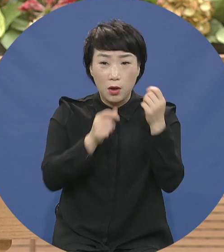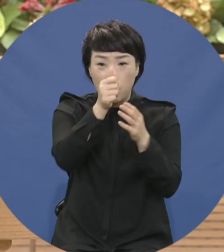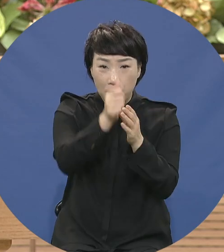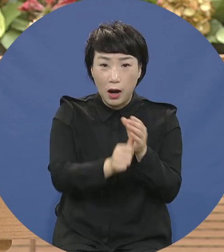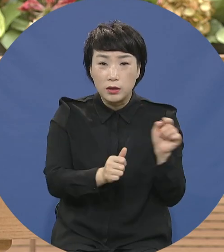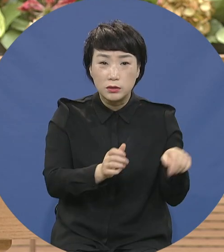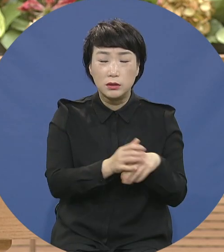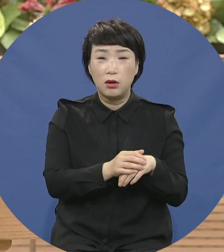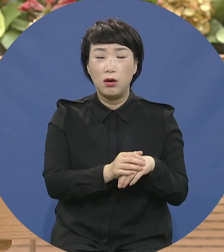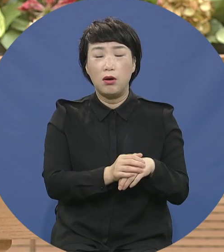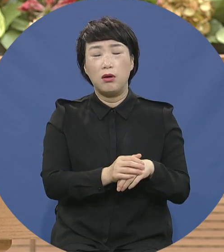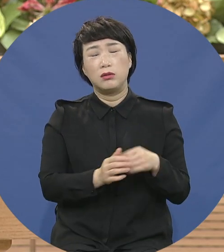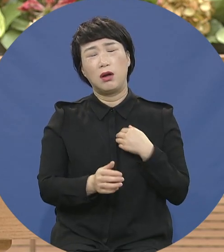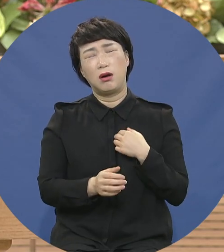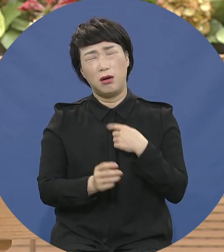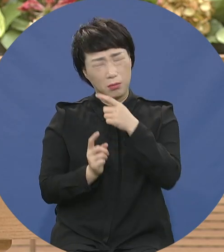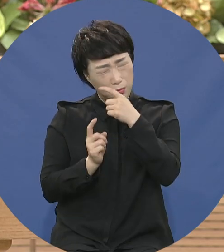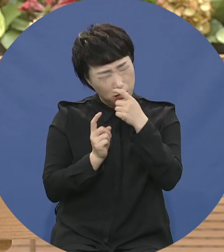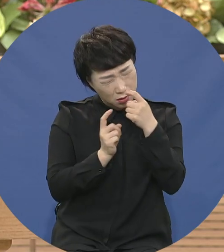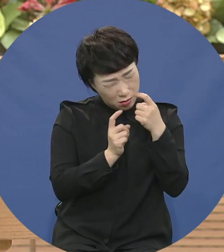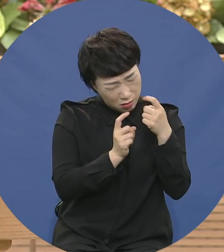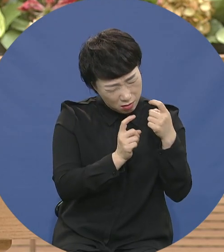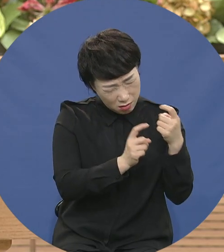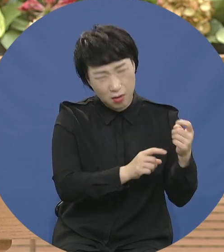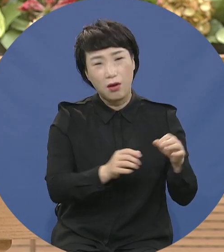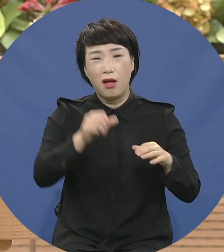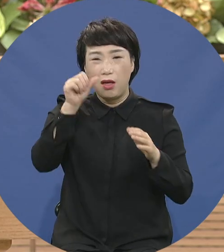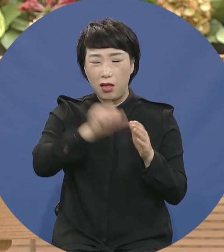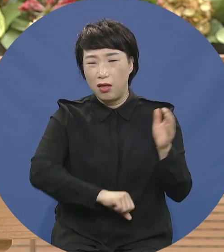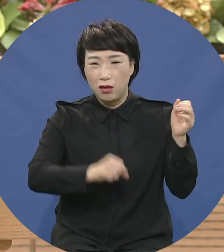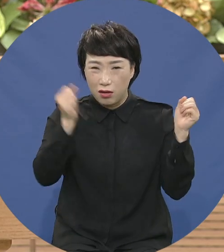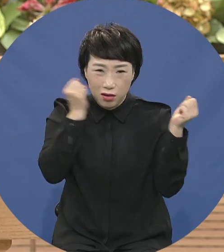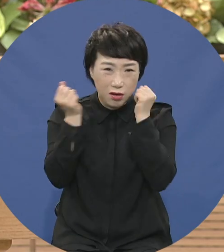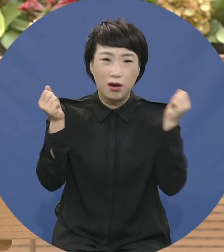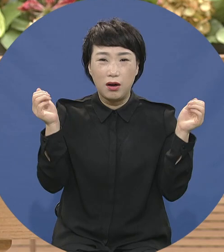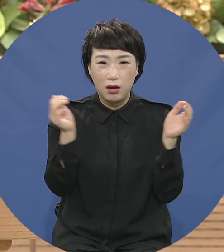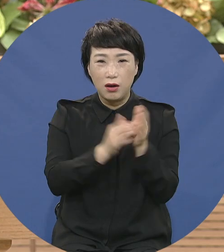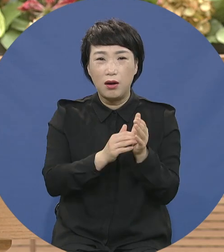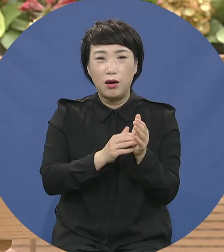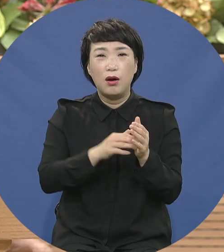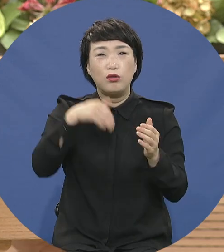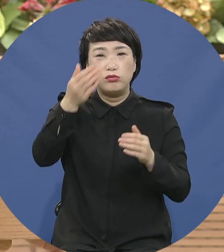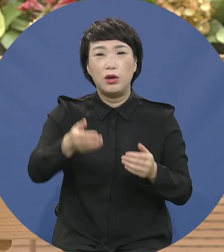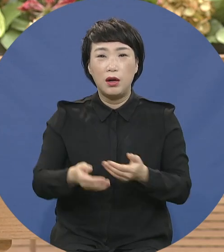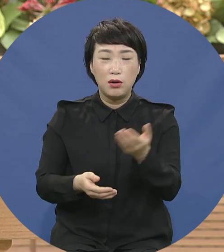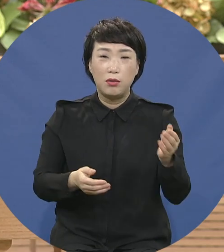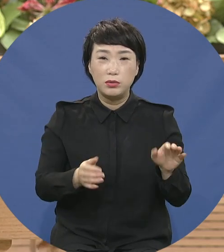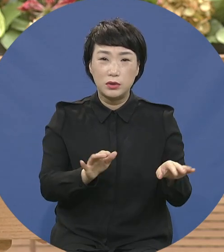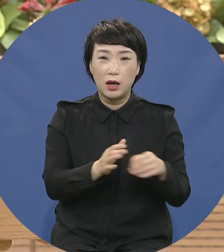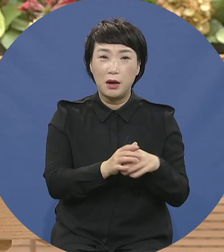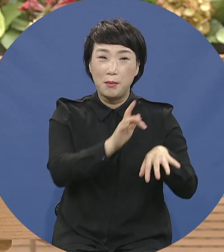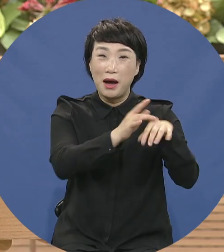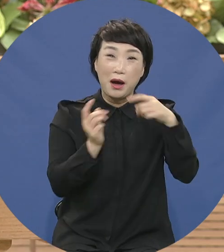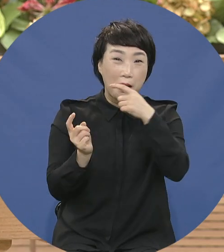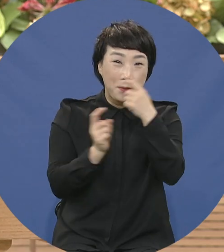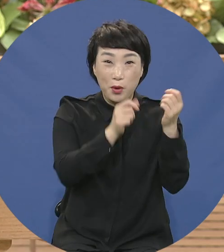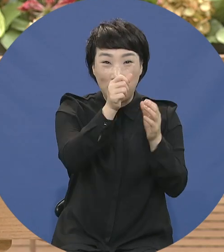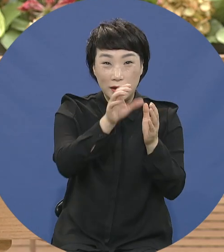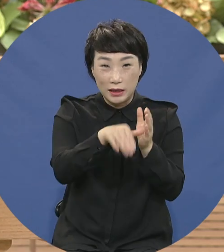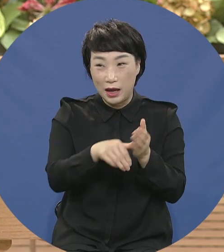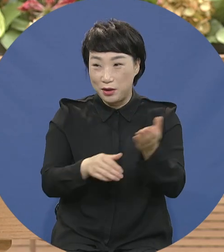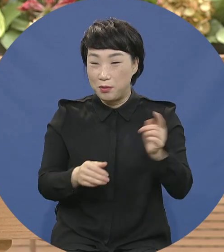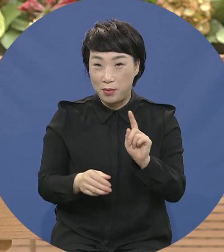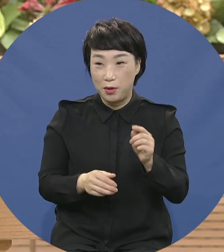미혹하는 자에게 실컷 다 패배하고 난 다음, 그가 미혹시킬 때는 반드시